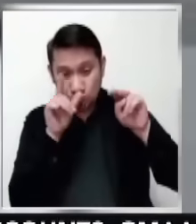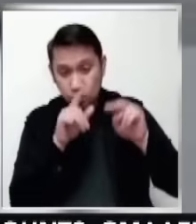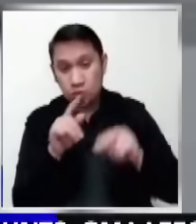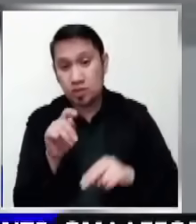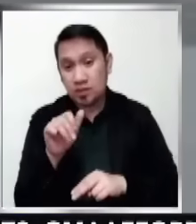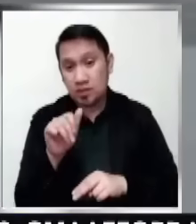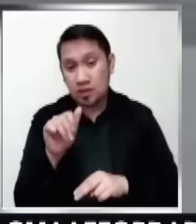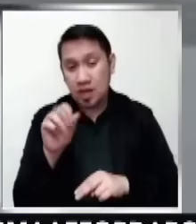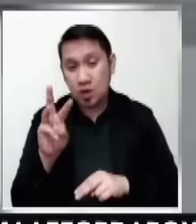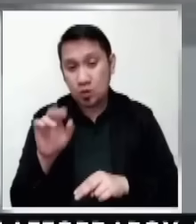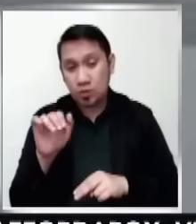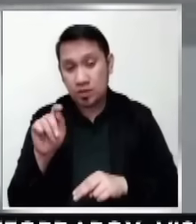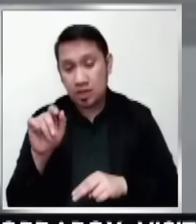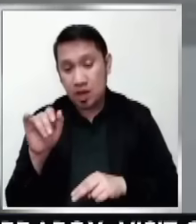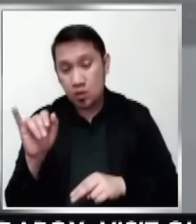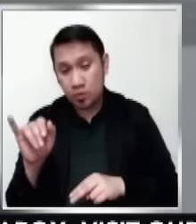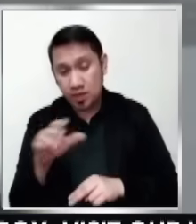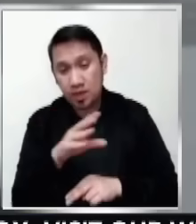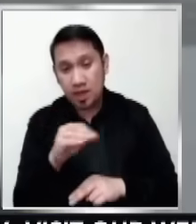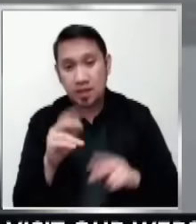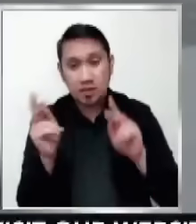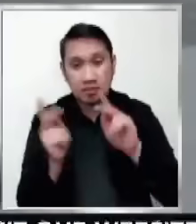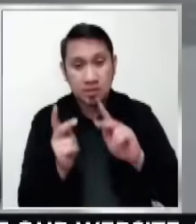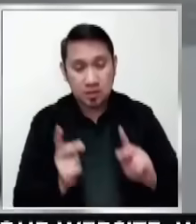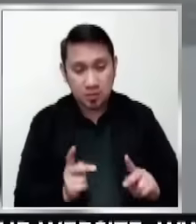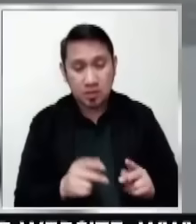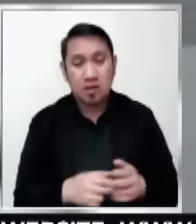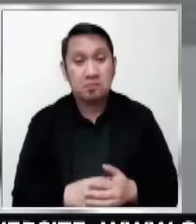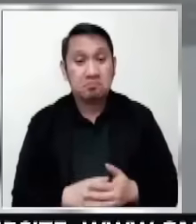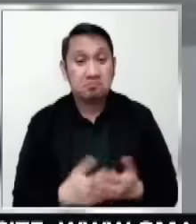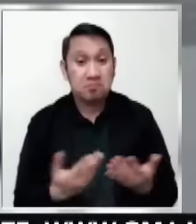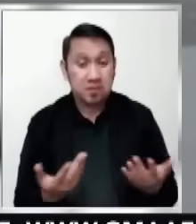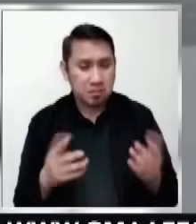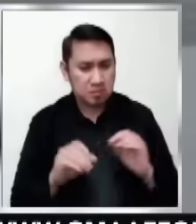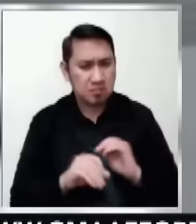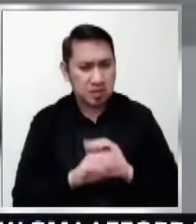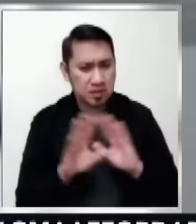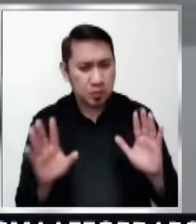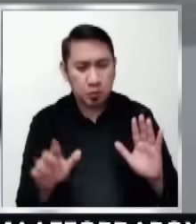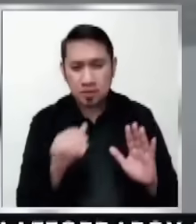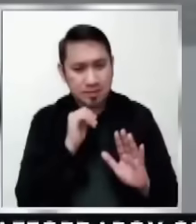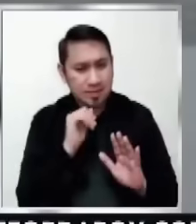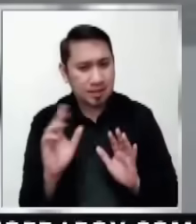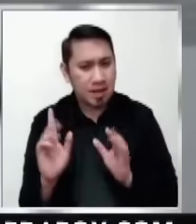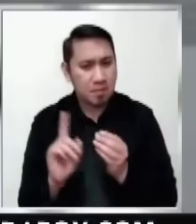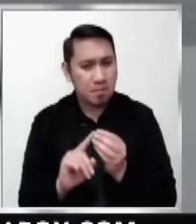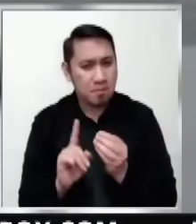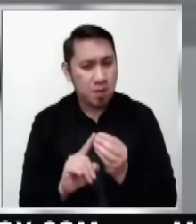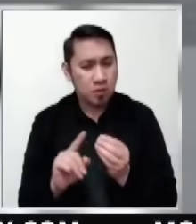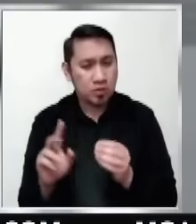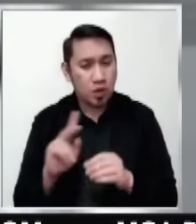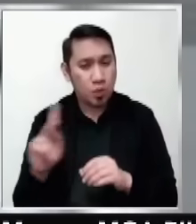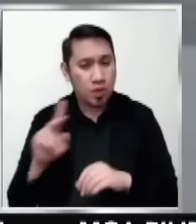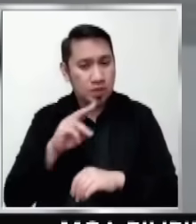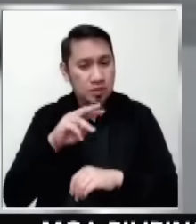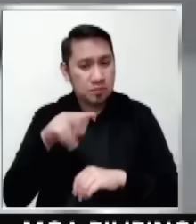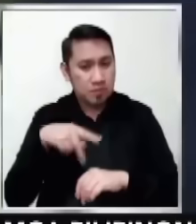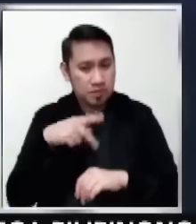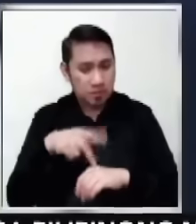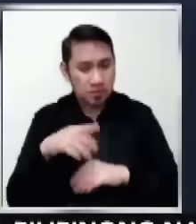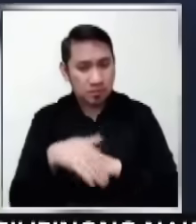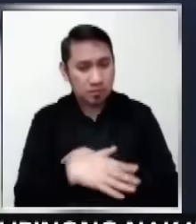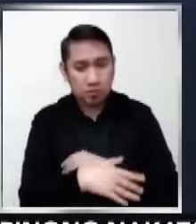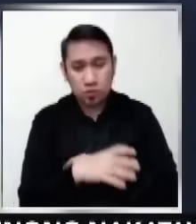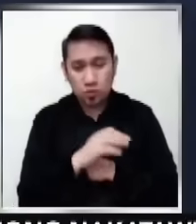Nilinaw ng Philippine Marines na walang kinalaman ng pagsasanay sa isyu sa West Philippine Sea. Hindi rin daw nito layong i-provoke ang anumang bansa.